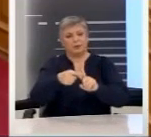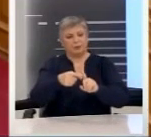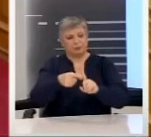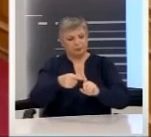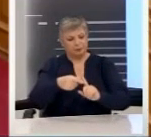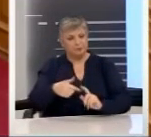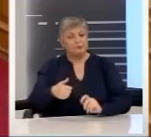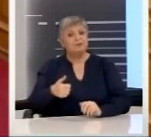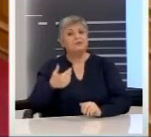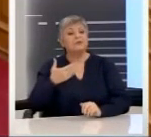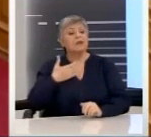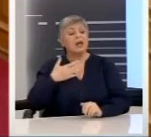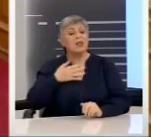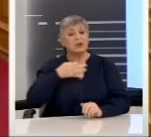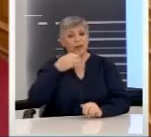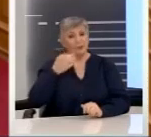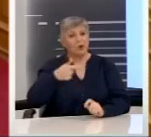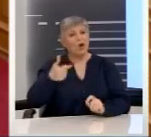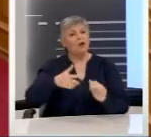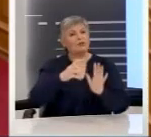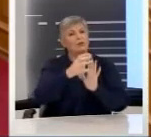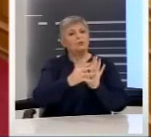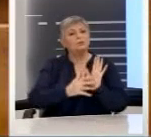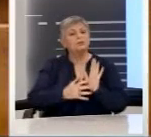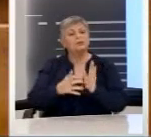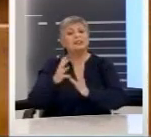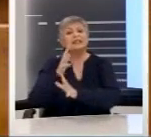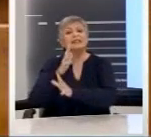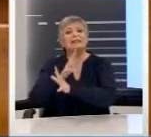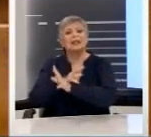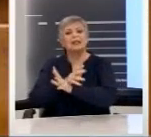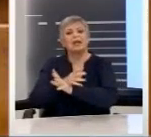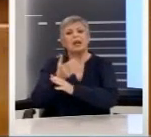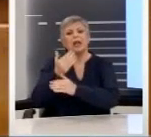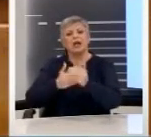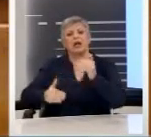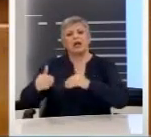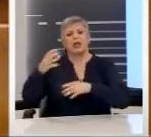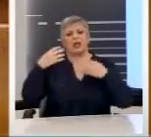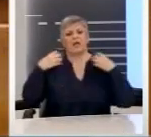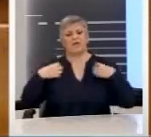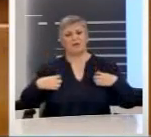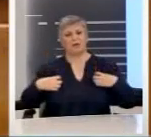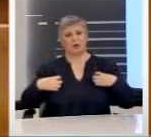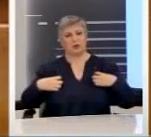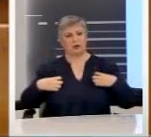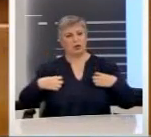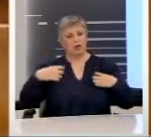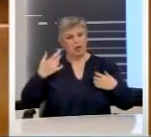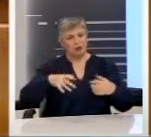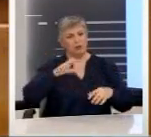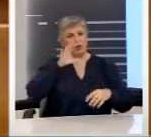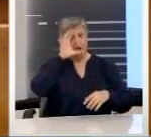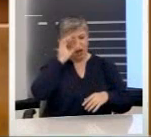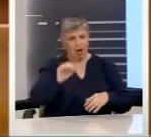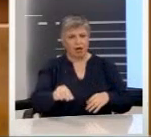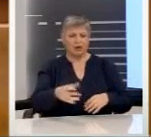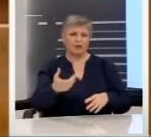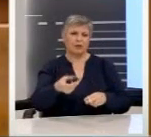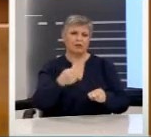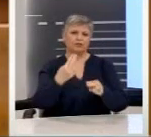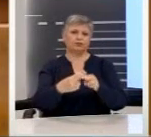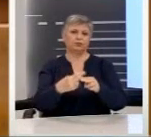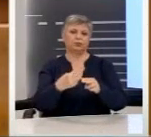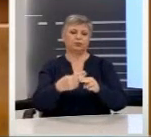Επειδή θεωρώ αυτό το πόρισμα του εισαγγελέα Εφετών τολμηρό πόρισμα και θα ήταν παράληψη αν δεν το τόνιζα ότι είναι μια